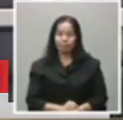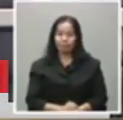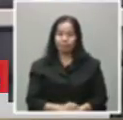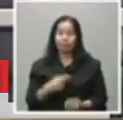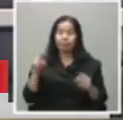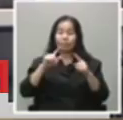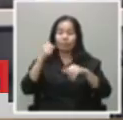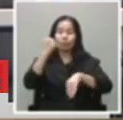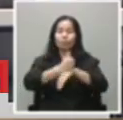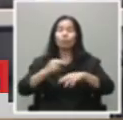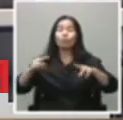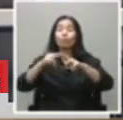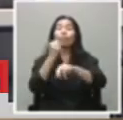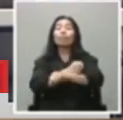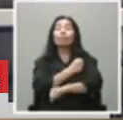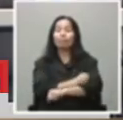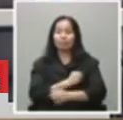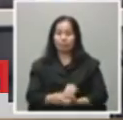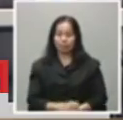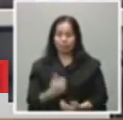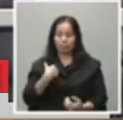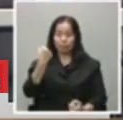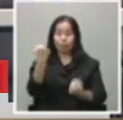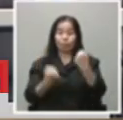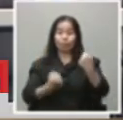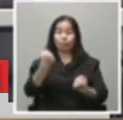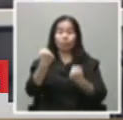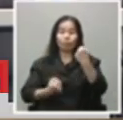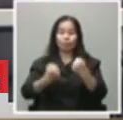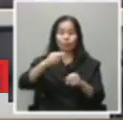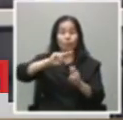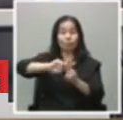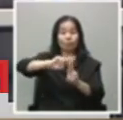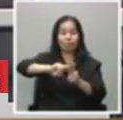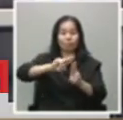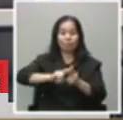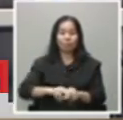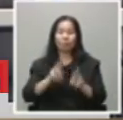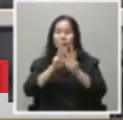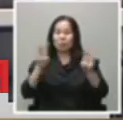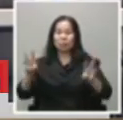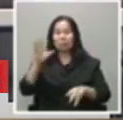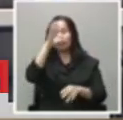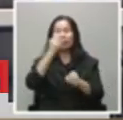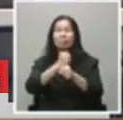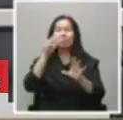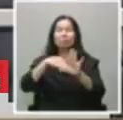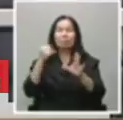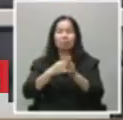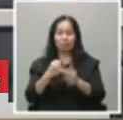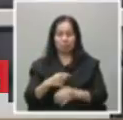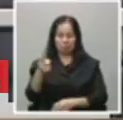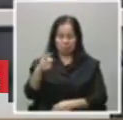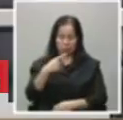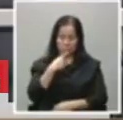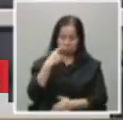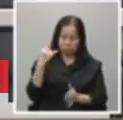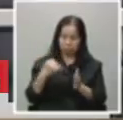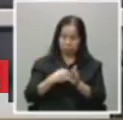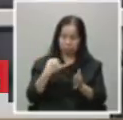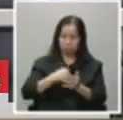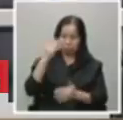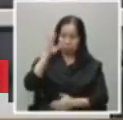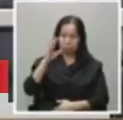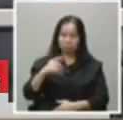งงานเชฟโรเลตปิดบอกโอ้ก็เข้า Google เสิร์ชหางานง่ายพูดง่ายนี่ท่านก็พูดแบบส